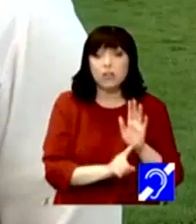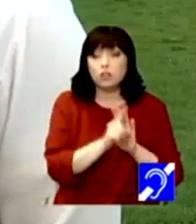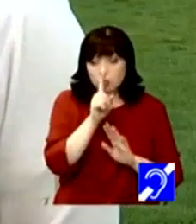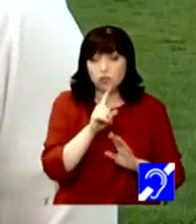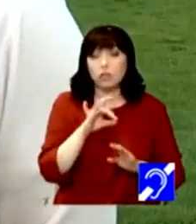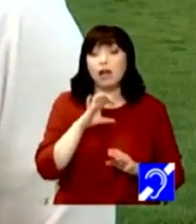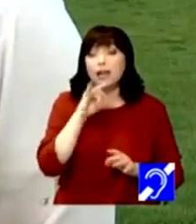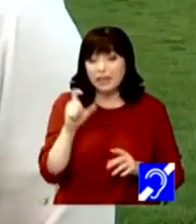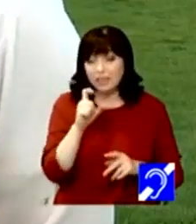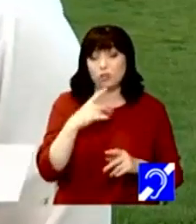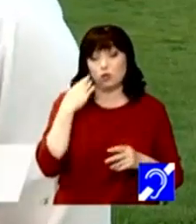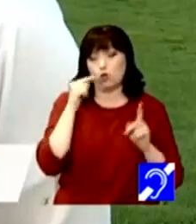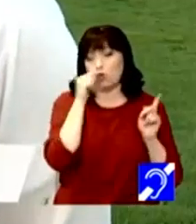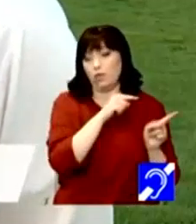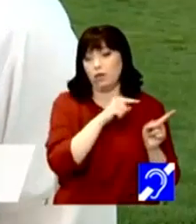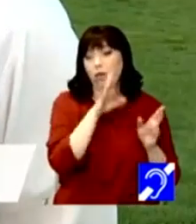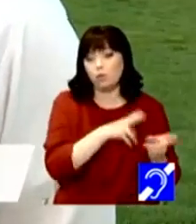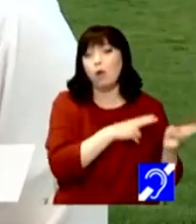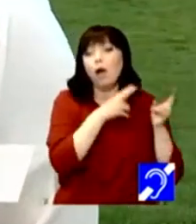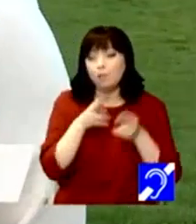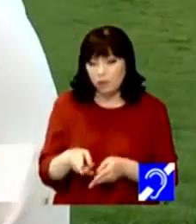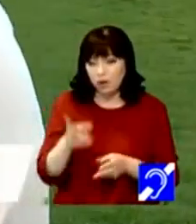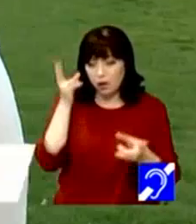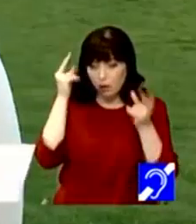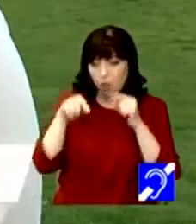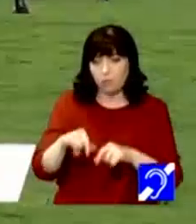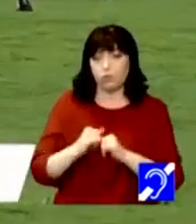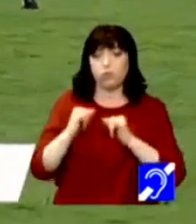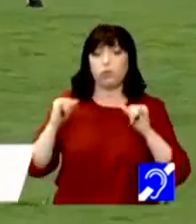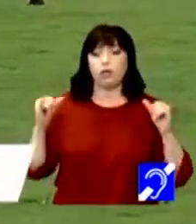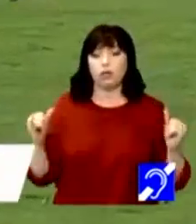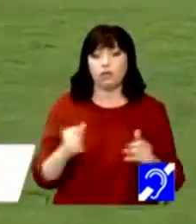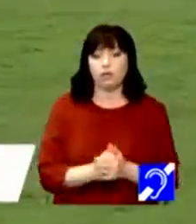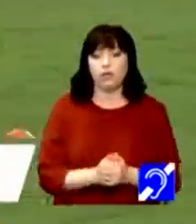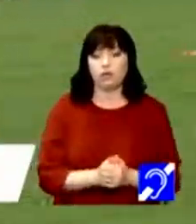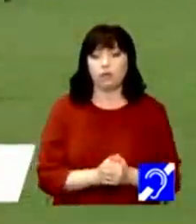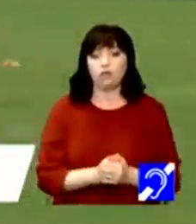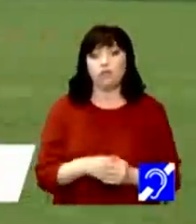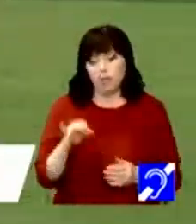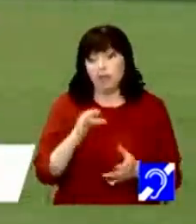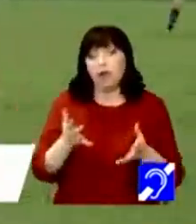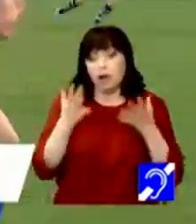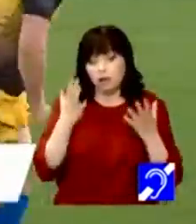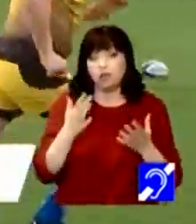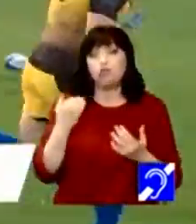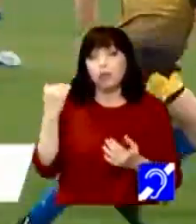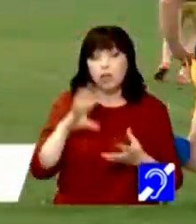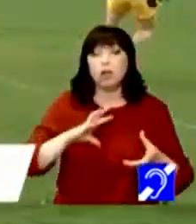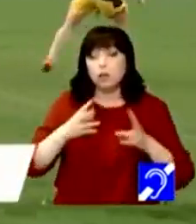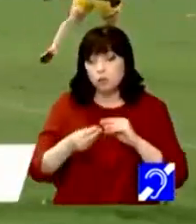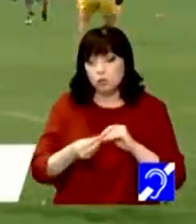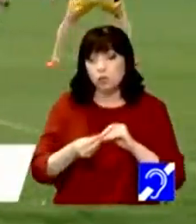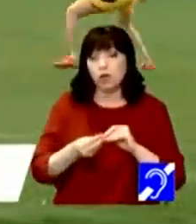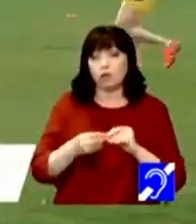din campionatul României. Că acolo este un pas de a ajunge mai sus. Și, sigur, performanțele